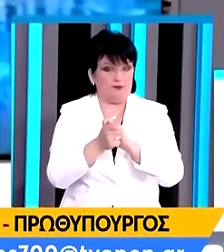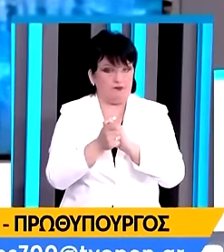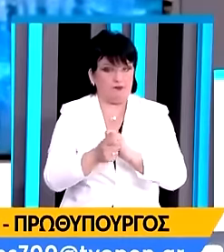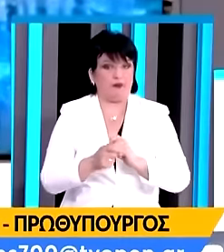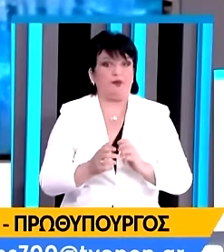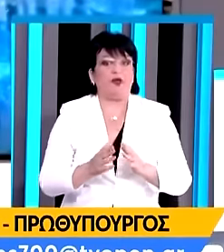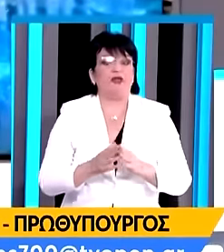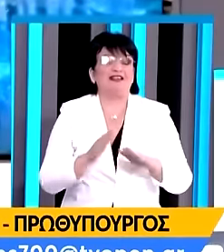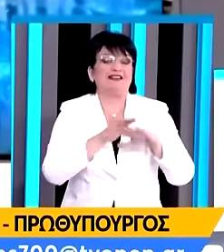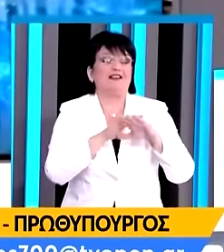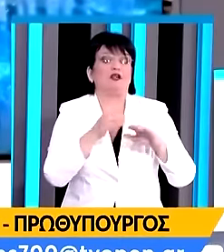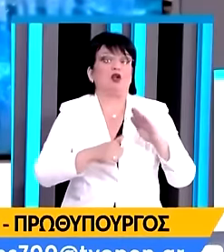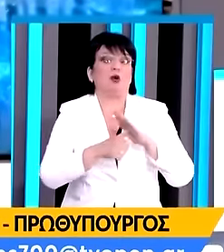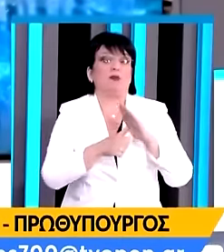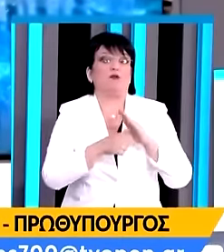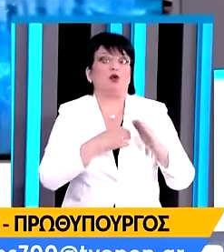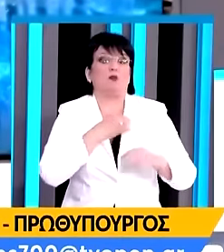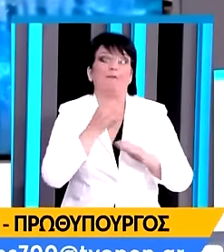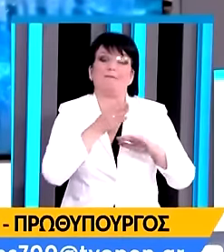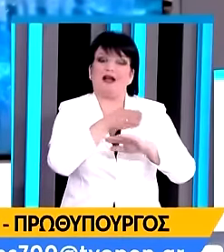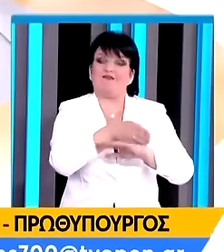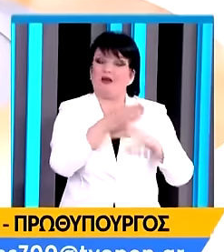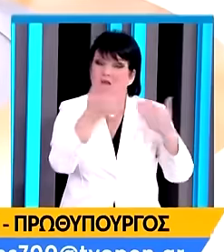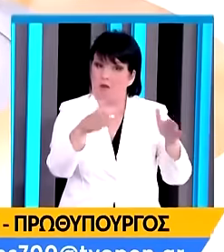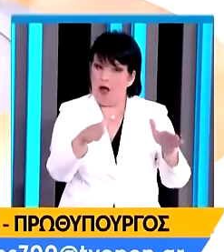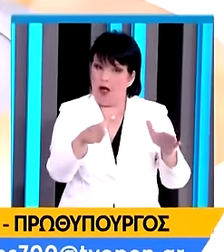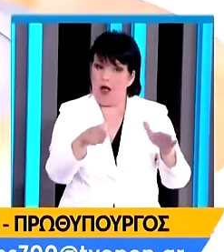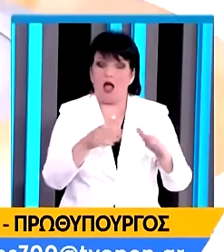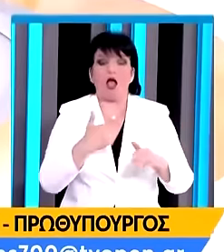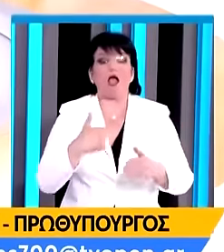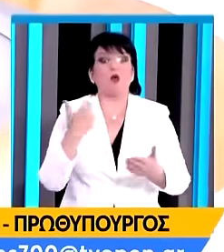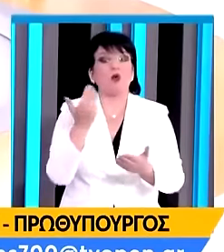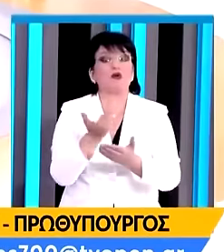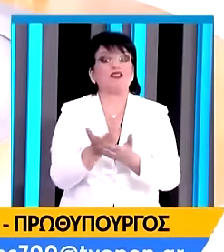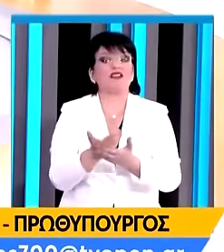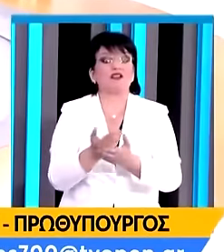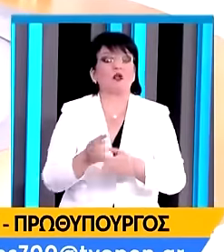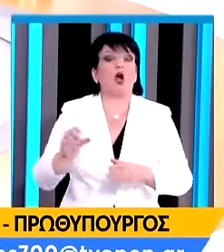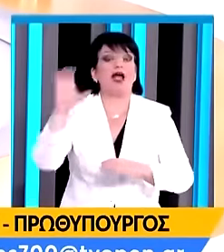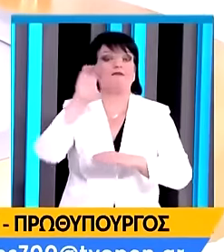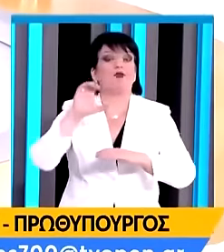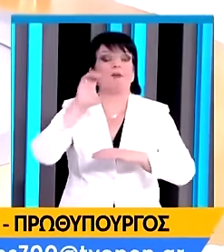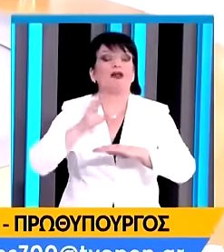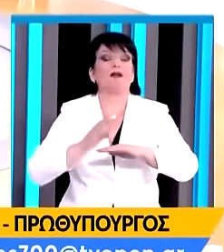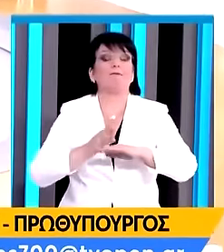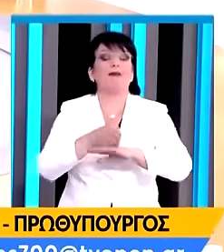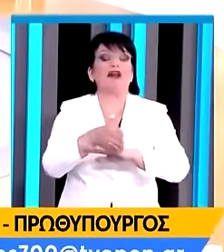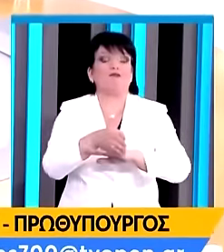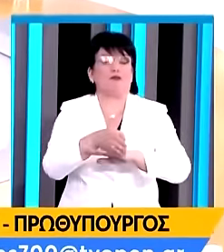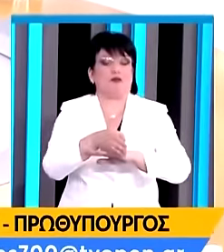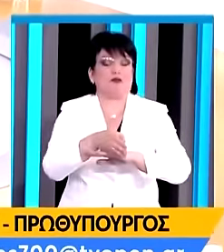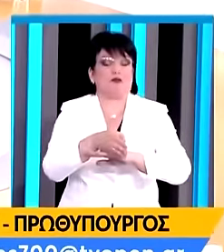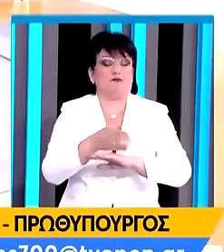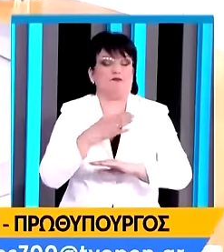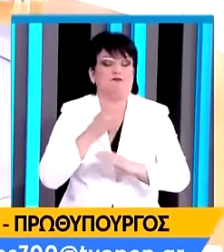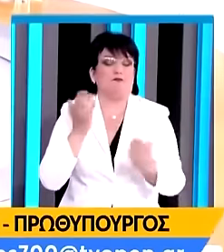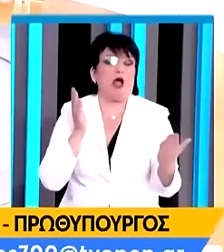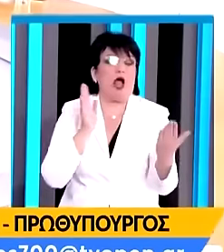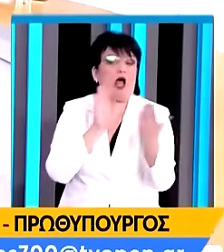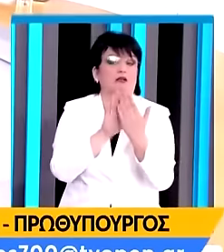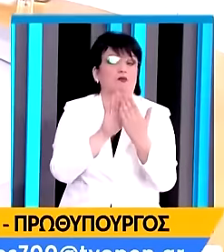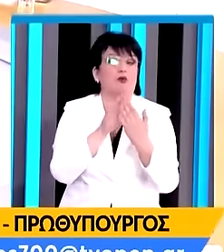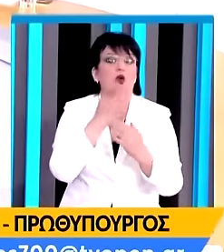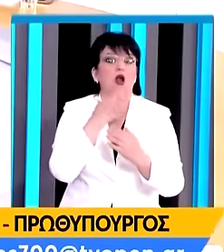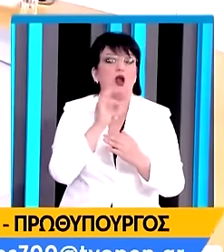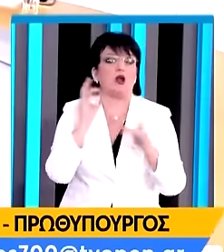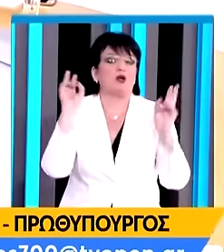παρεμβάσεις, συγγνώμη κύριε Πρόεδρε, έχουν κάνει αλλού παρεμβάσεις. Εγώ ζητώ μια ευρωπαϊκή παρέμβαση, η οποία να αντιμετωπίσει τους